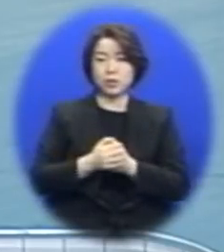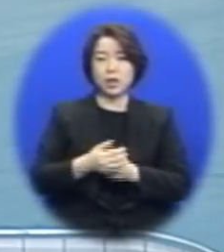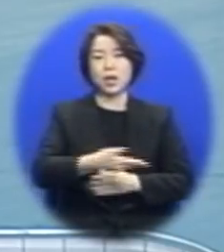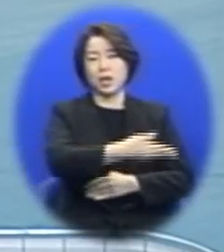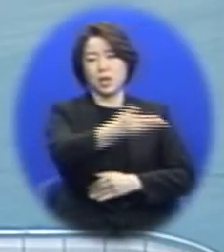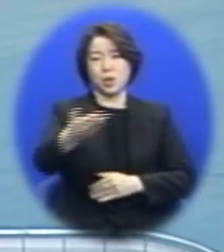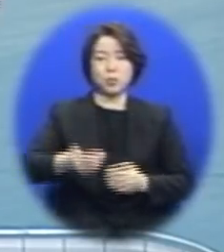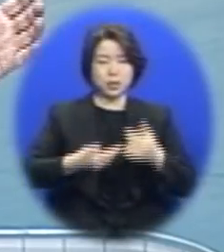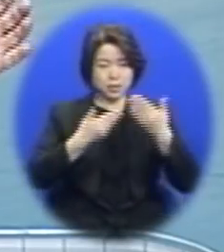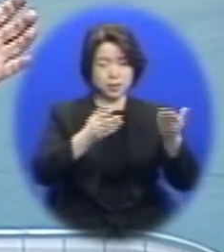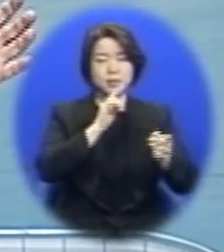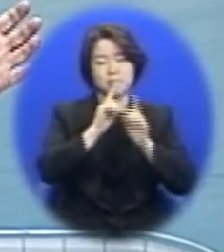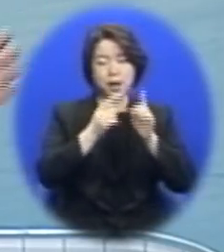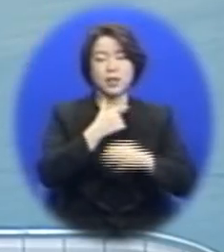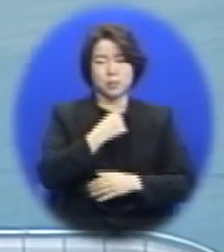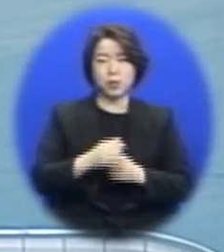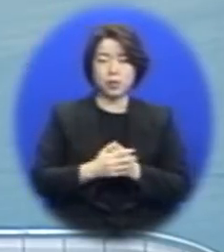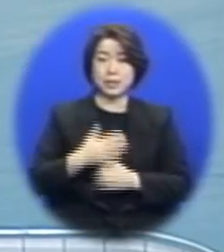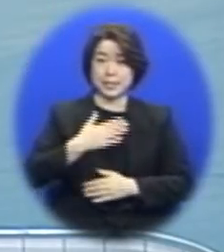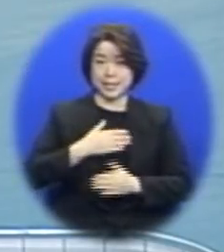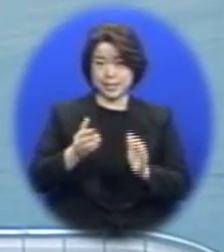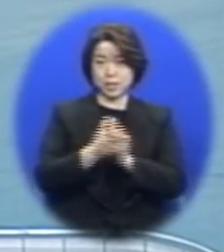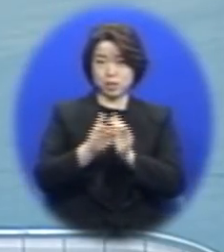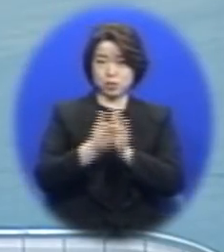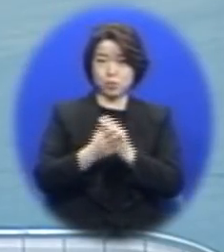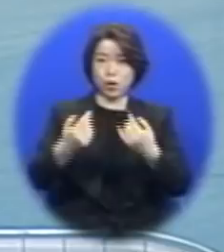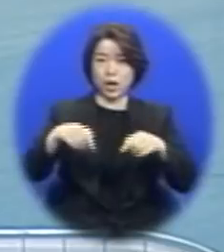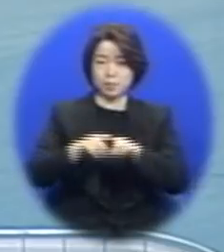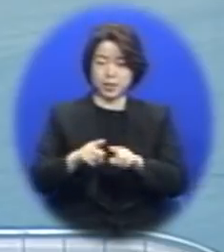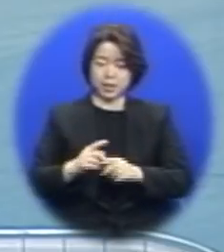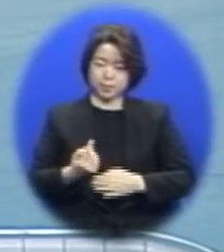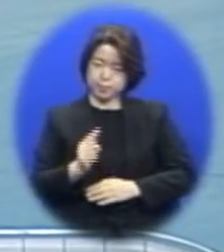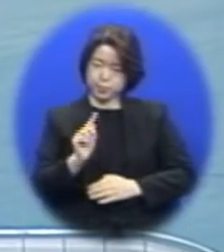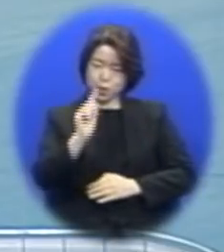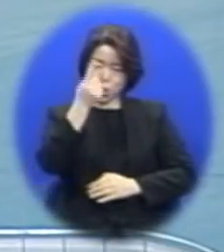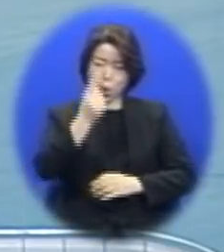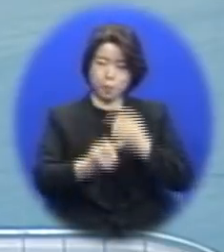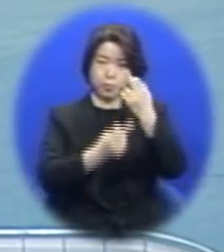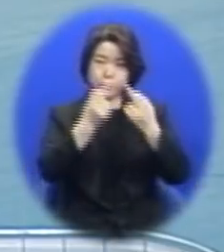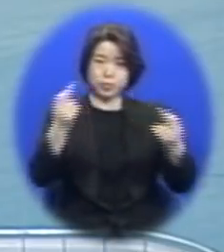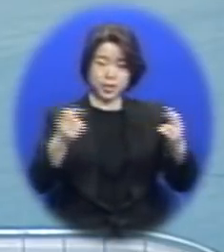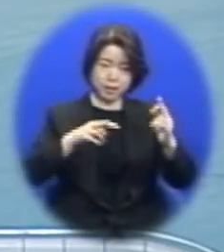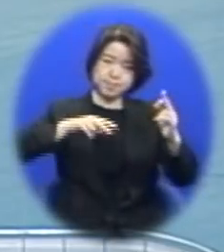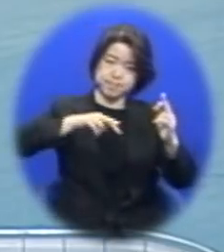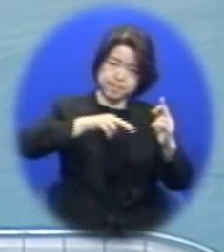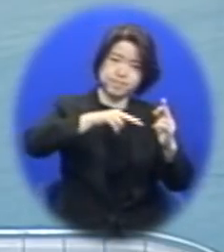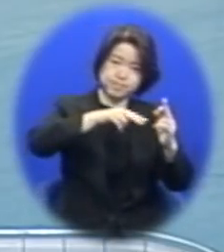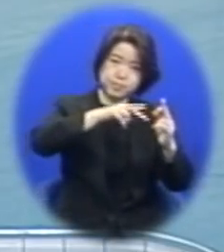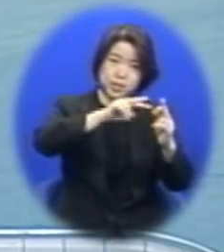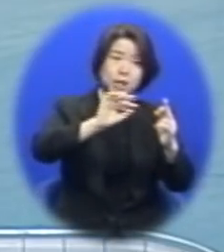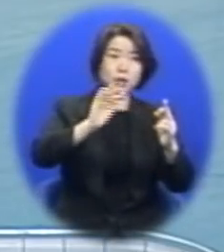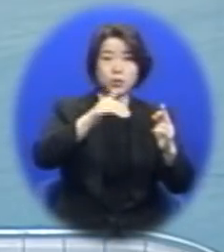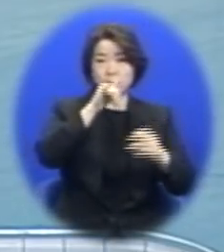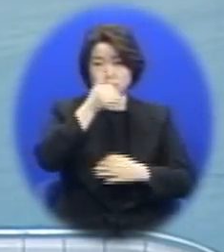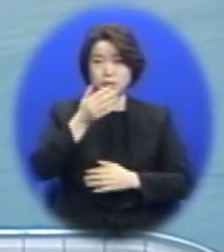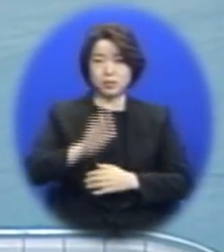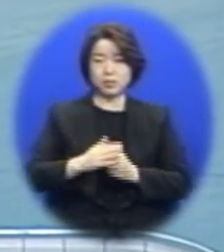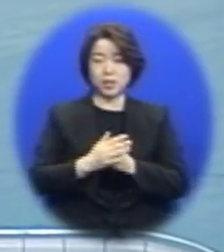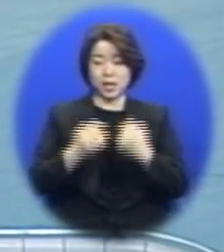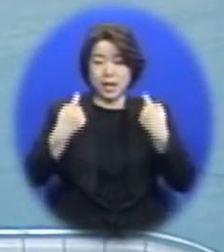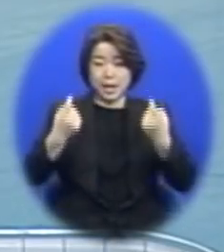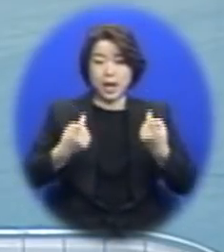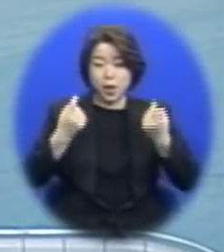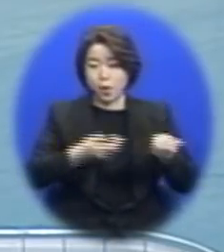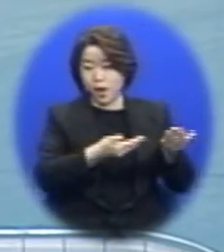있습니다. 제가 저희 친구들과 함께 그 높은 어떤 산을 등산을 가게 됐는데 그 여행 안내자가